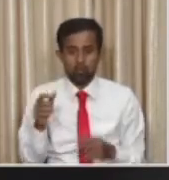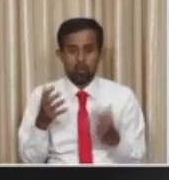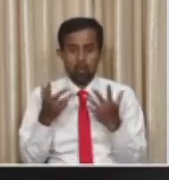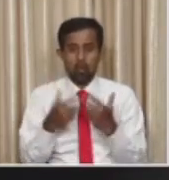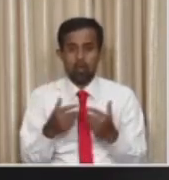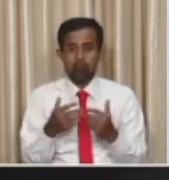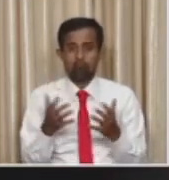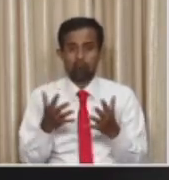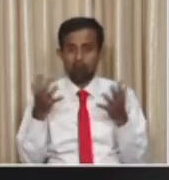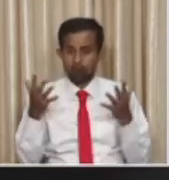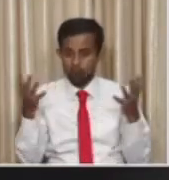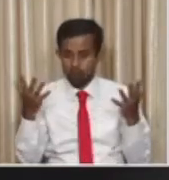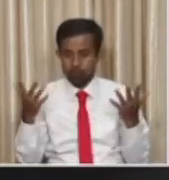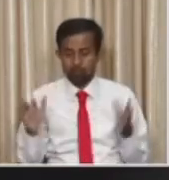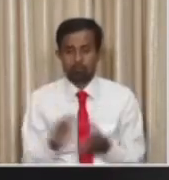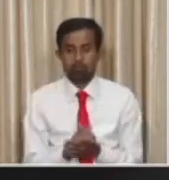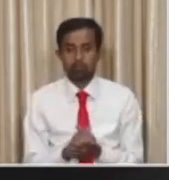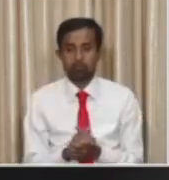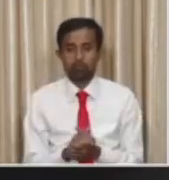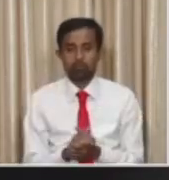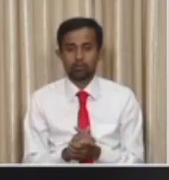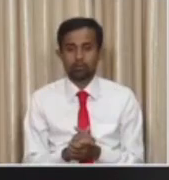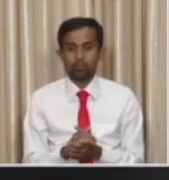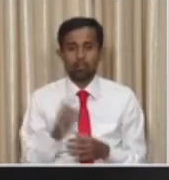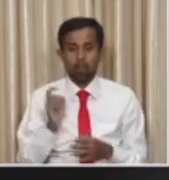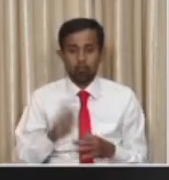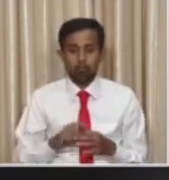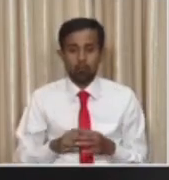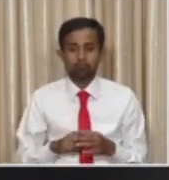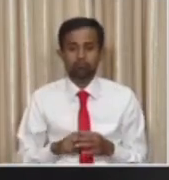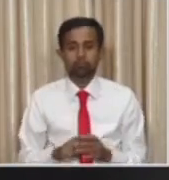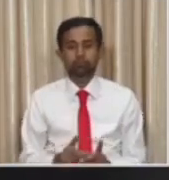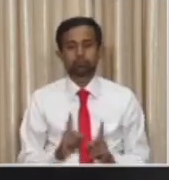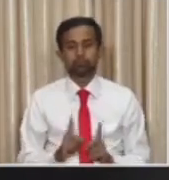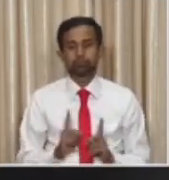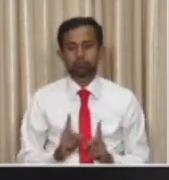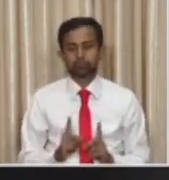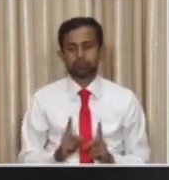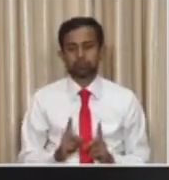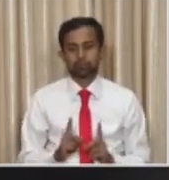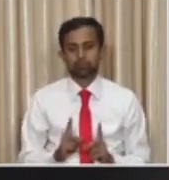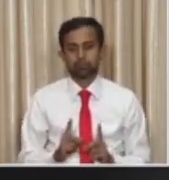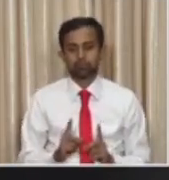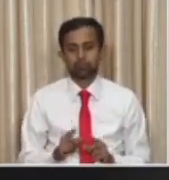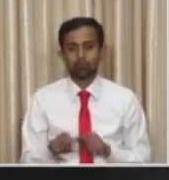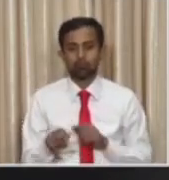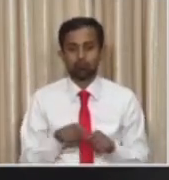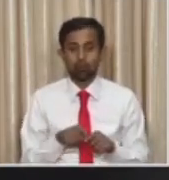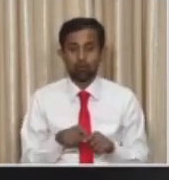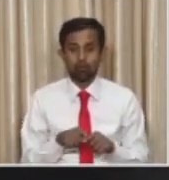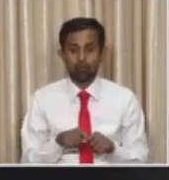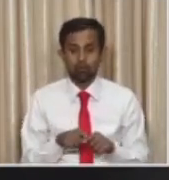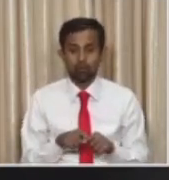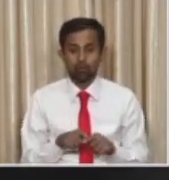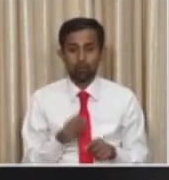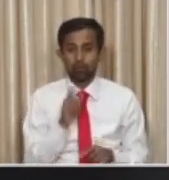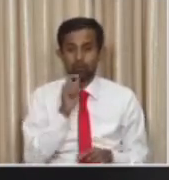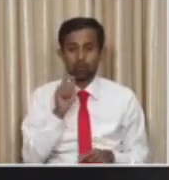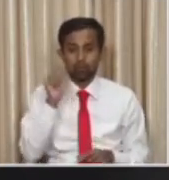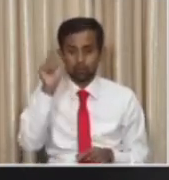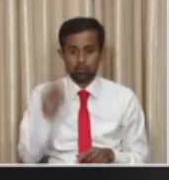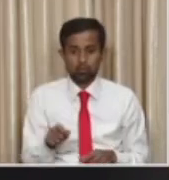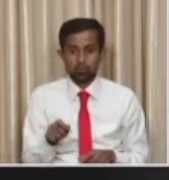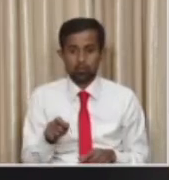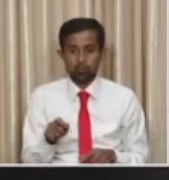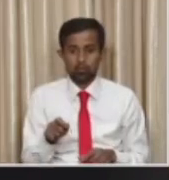විනිශ්චකාරතුමන්ලාගේ ප්‍රමාණය වැඩි කරා. හැබැයි ඉතින් ප්‍රශ්නය තාමත් එතනමයි. ඒ වගේම තමයි වාර්තාගත විනිශ්චකාරතුමන්ලා